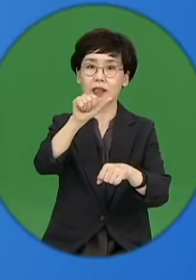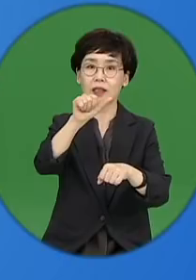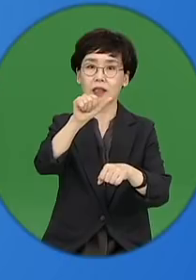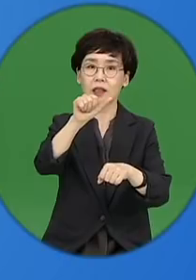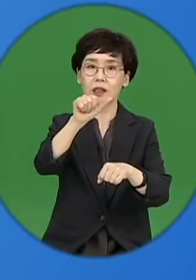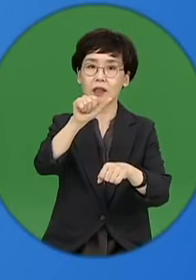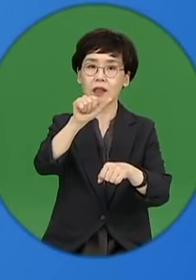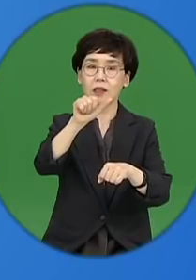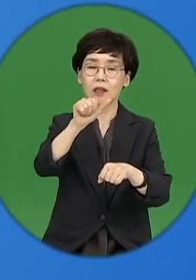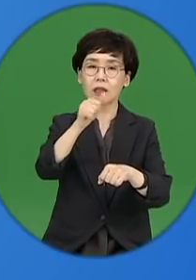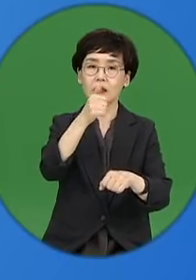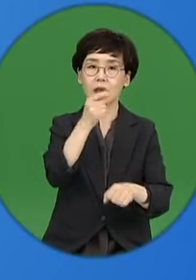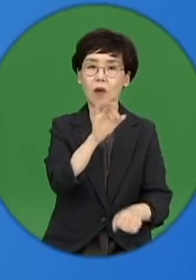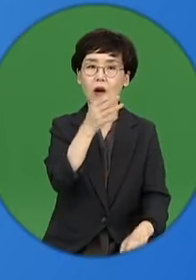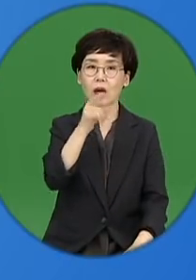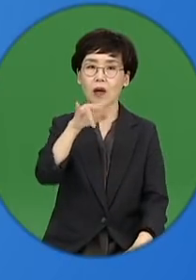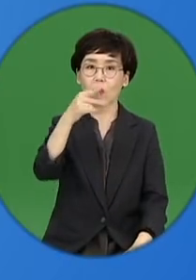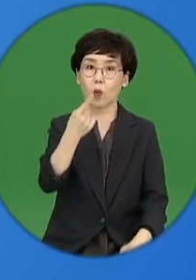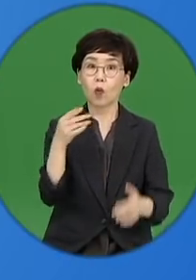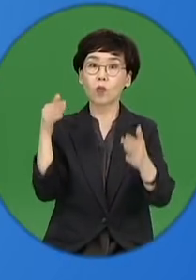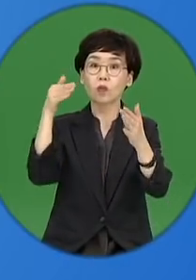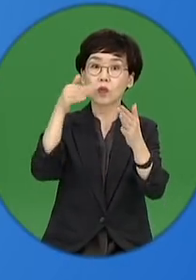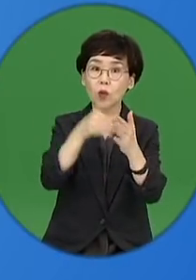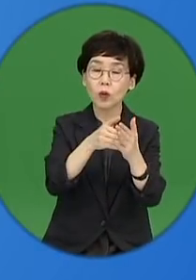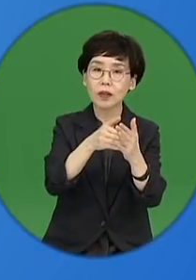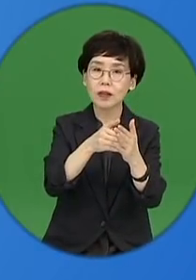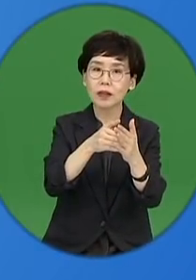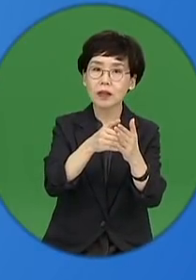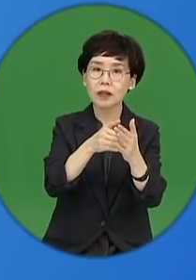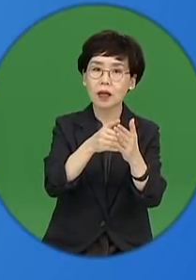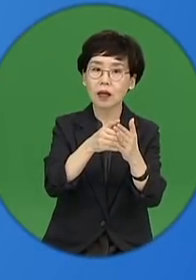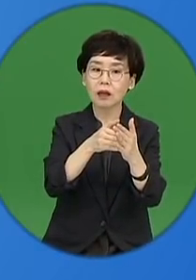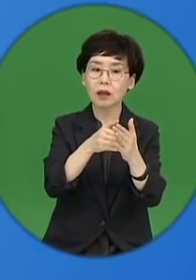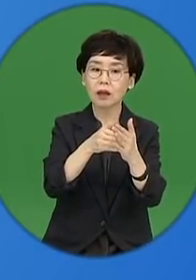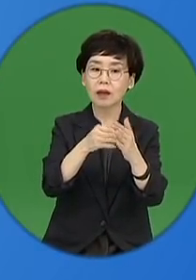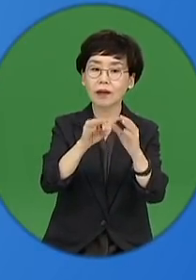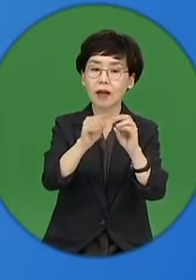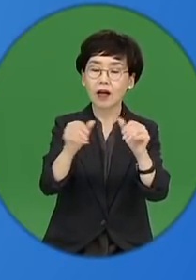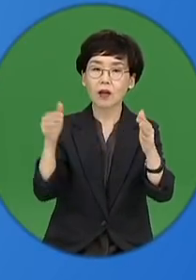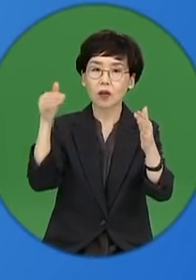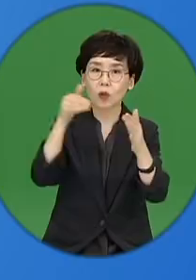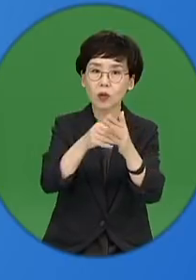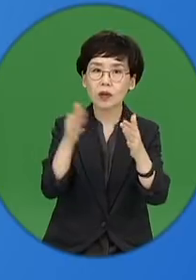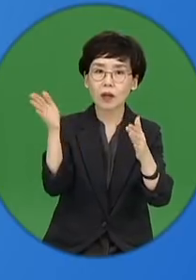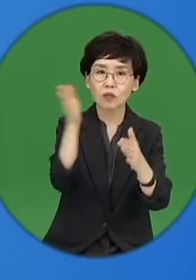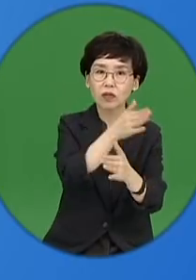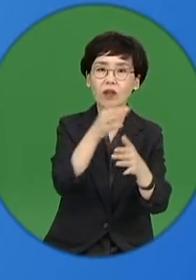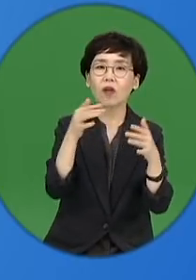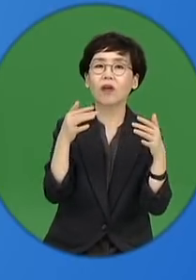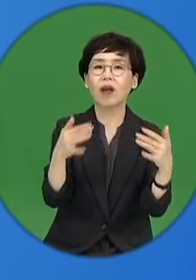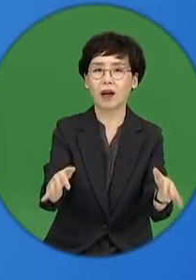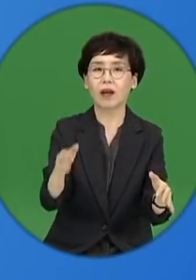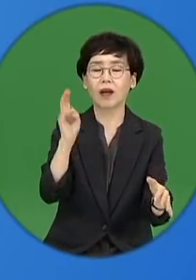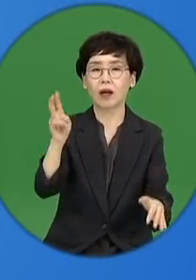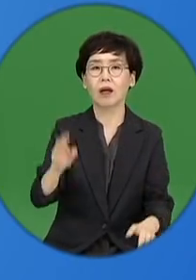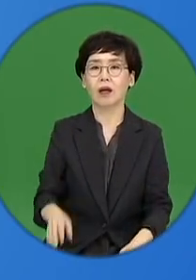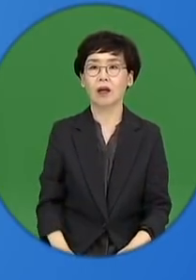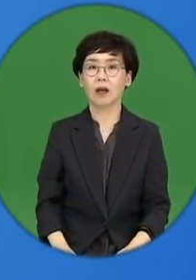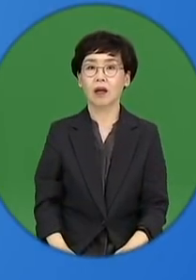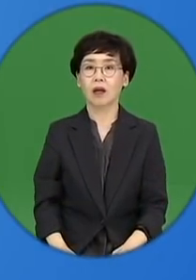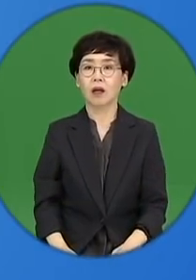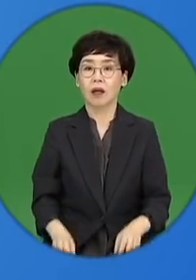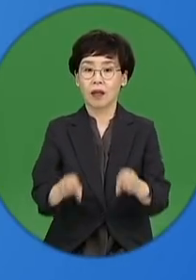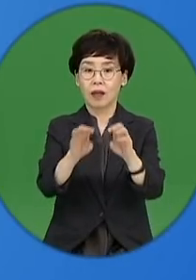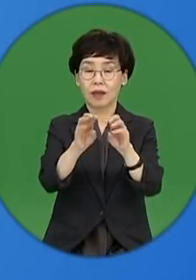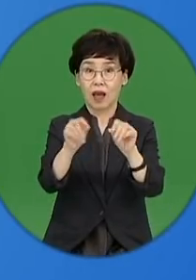새벽 5시에 황해도에 상륙을 하면서 지면과의 마찰로 이때부터 급격하게 좀 약화되지 않을까라는 생각이 듭니다. 내륙